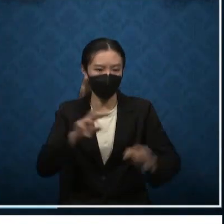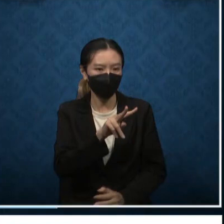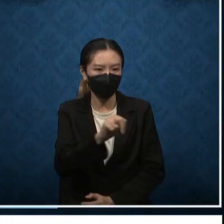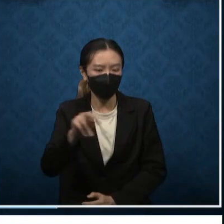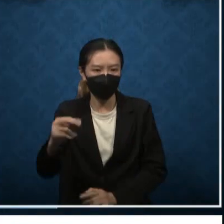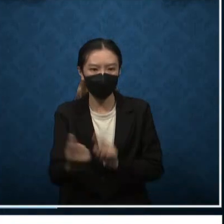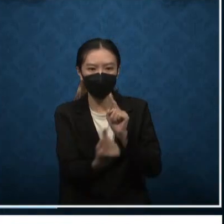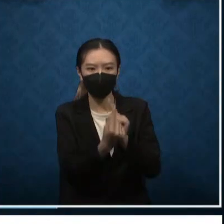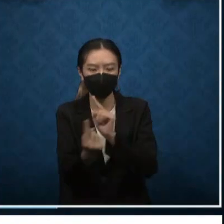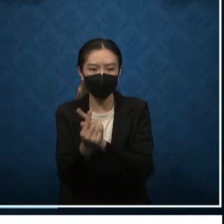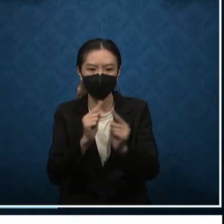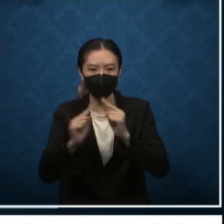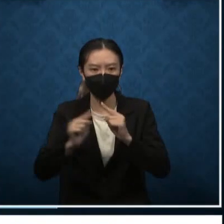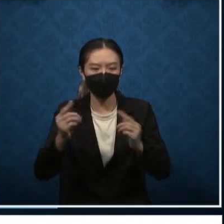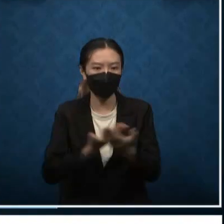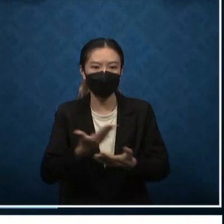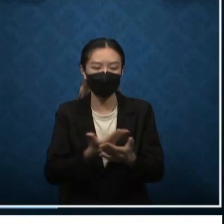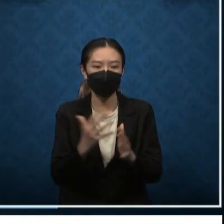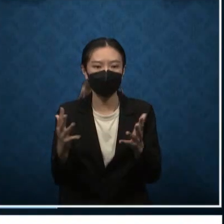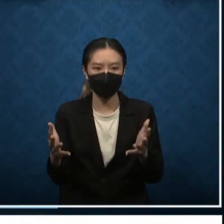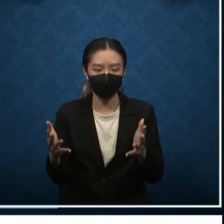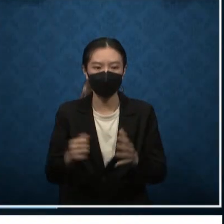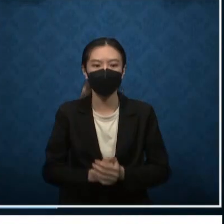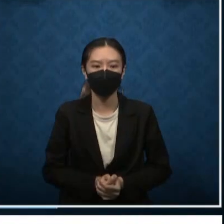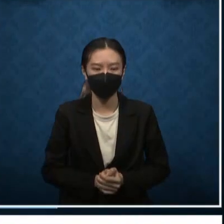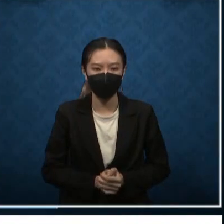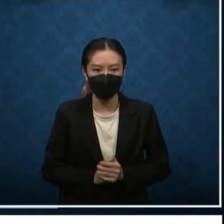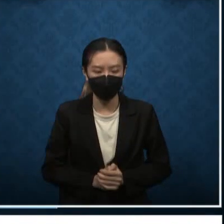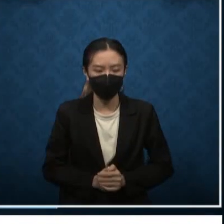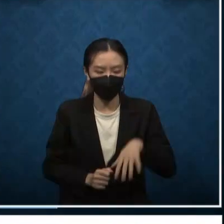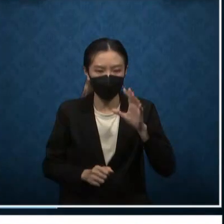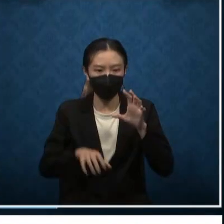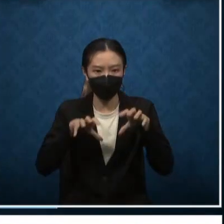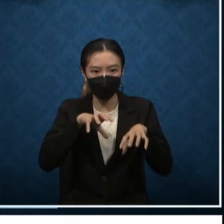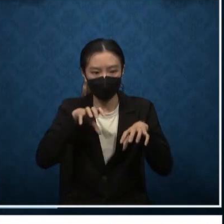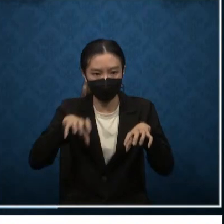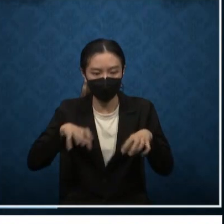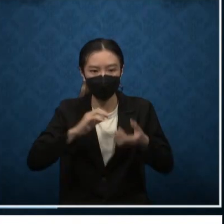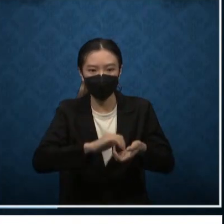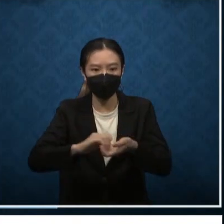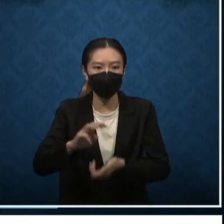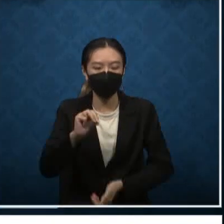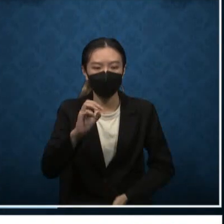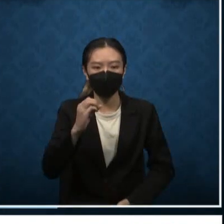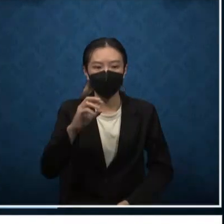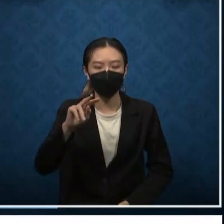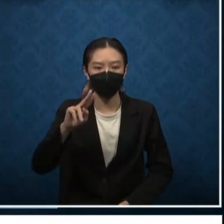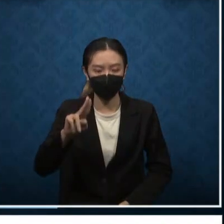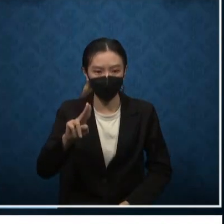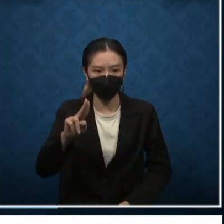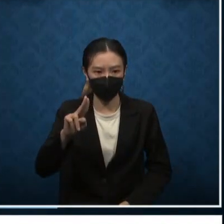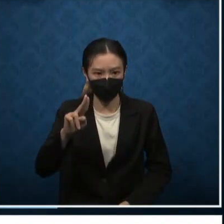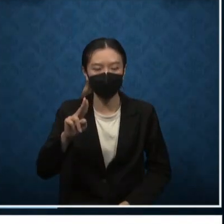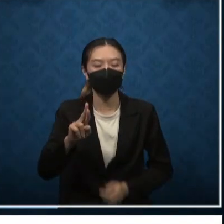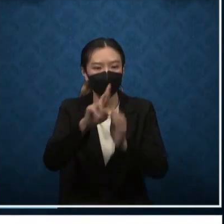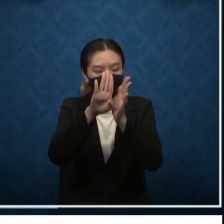านข MAS Hispan ยังไมทรมอ input ก็ยไม่ทาบรายลเอีดปันทึกขอตกลง ตัห่างหนวยงานของ